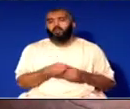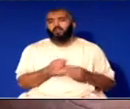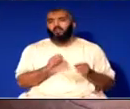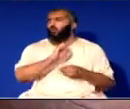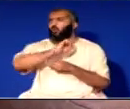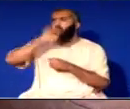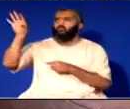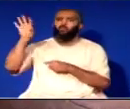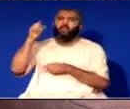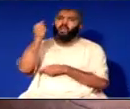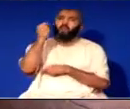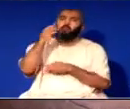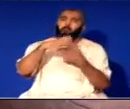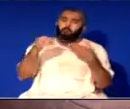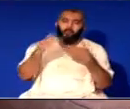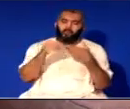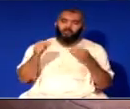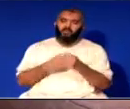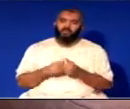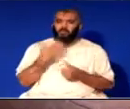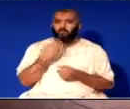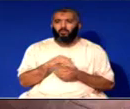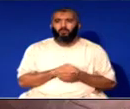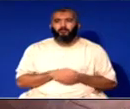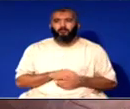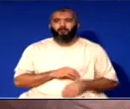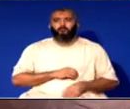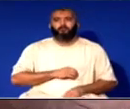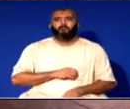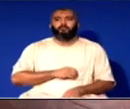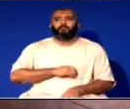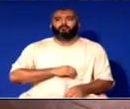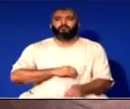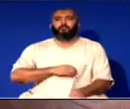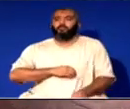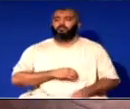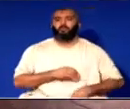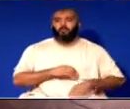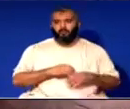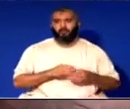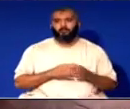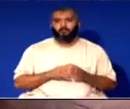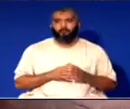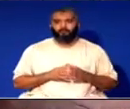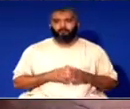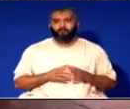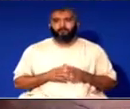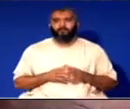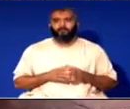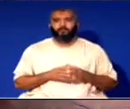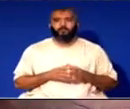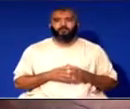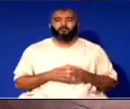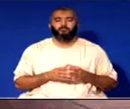عليه وراه المشكله من حقه الا ما يقدرش يديهم دير في بالك ما يقدرش يديهم انه يقدر يديهم جهه واحده اخرى ماهوش